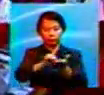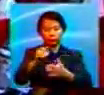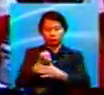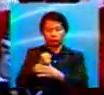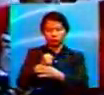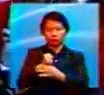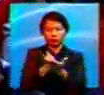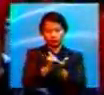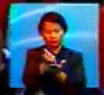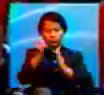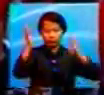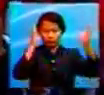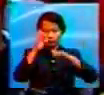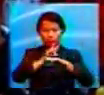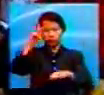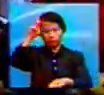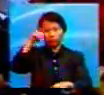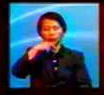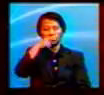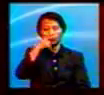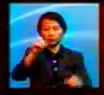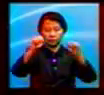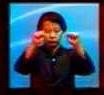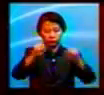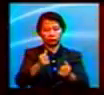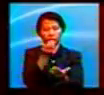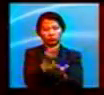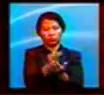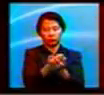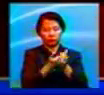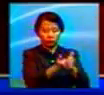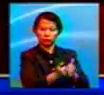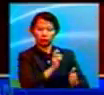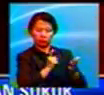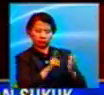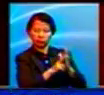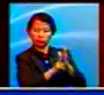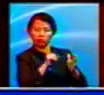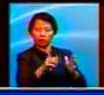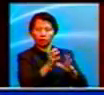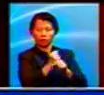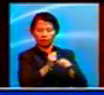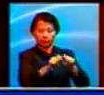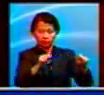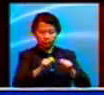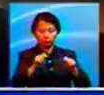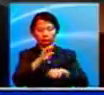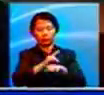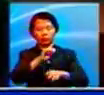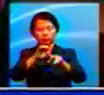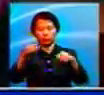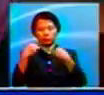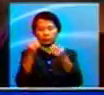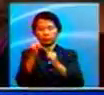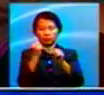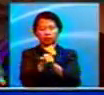Amanah Malaysia di Kota Baru, Kelantan berkata, sistem kewangan berteraskan syariah semakin mendapat tempat dalam kalangan masyarakat malah